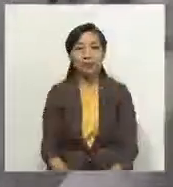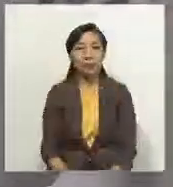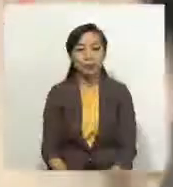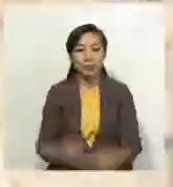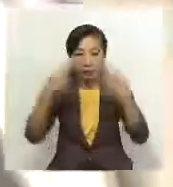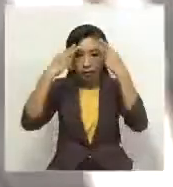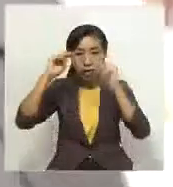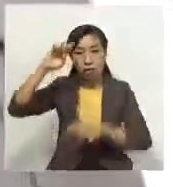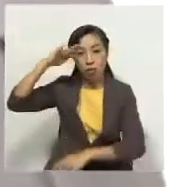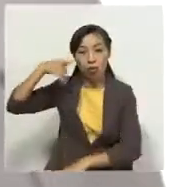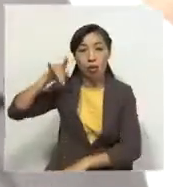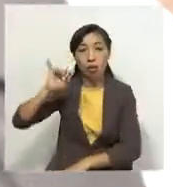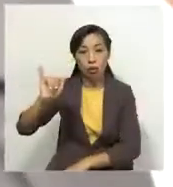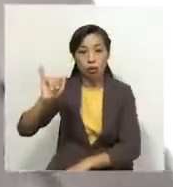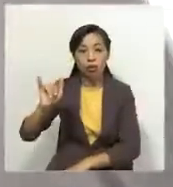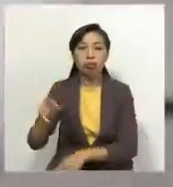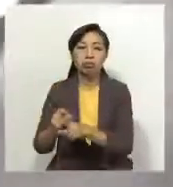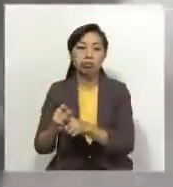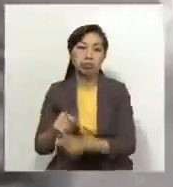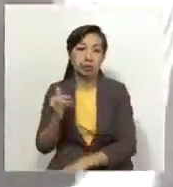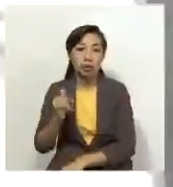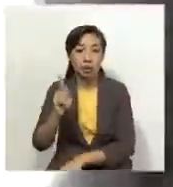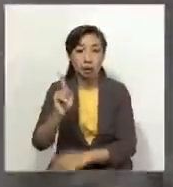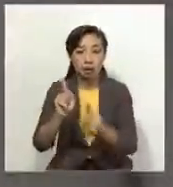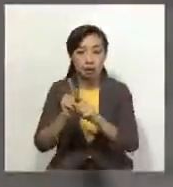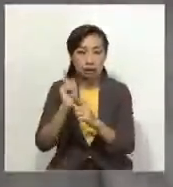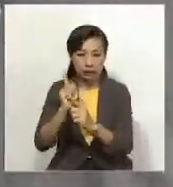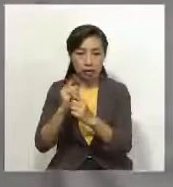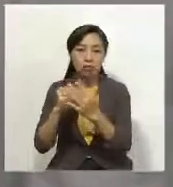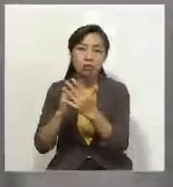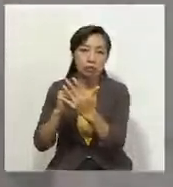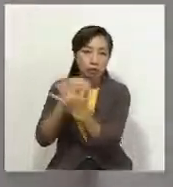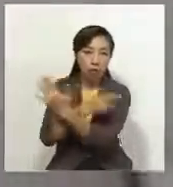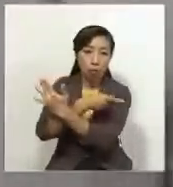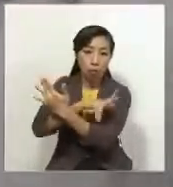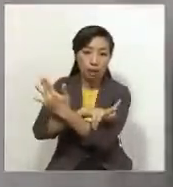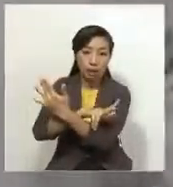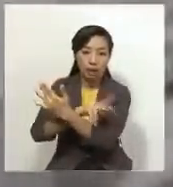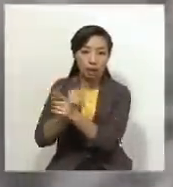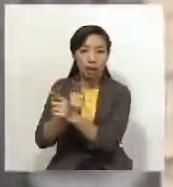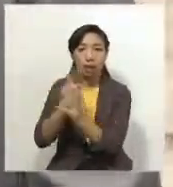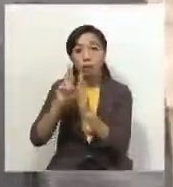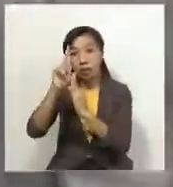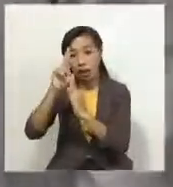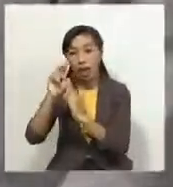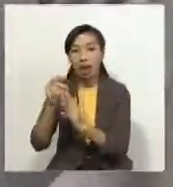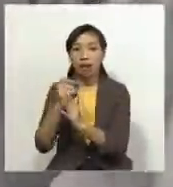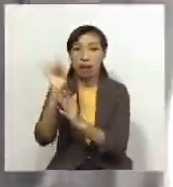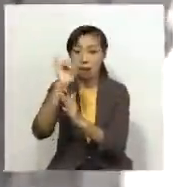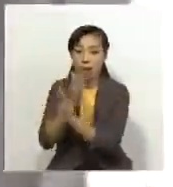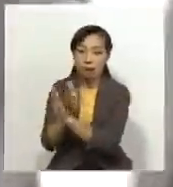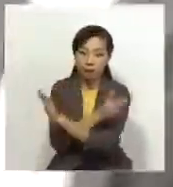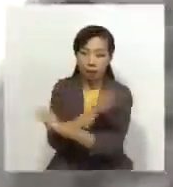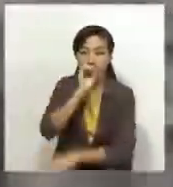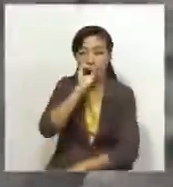พลเอกประยุทธ์จันทร์โอชานายกรัฐมนตรีกล่าวก่อนเดินทางลงพื้นที่ติดตามสถานการณ์ที่จังหวัดภูเก็ตและจังหวัดเชียงรายโดยป